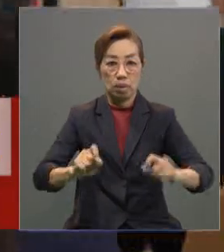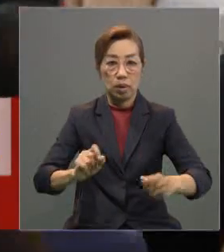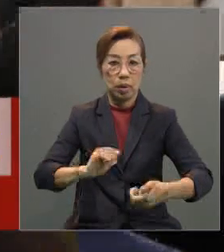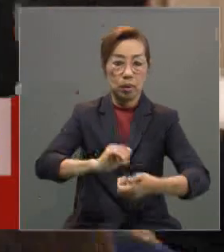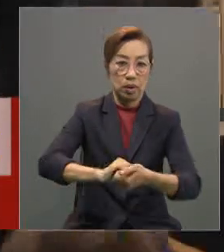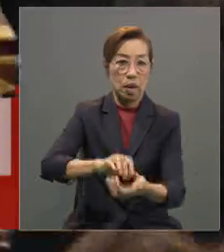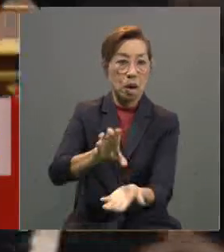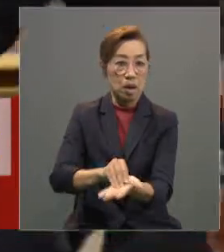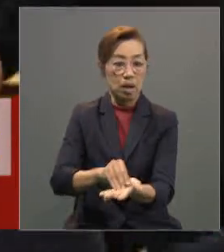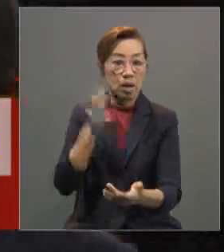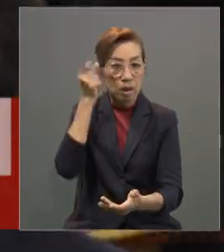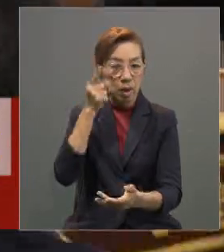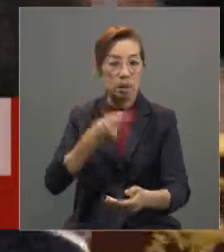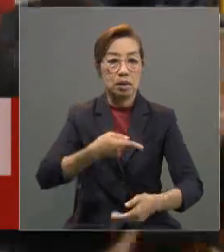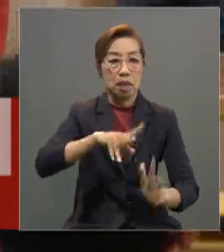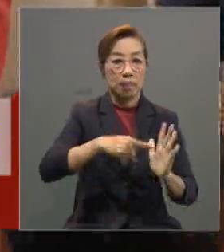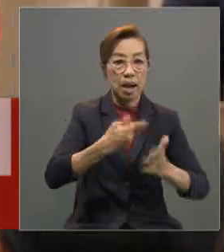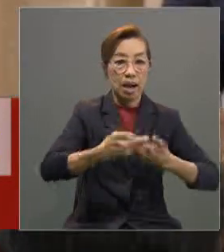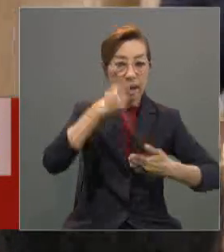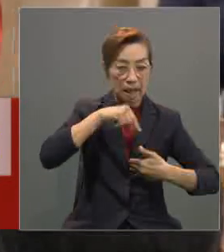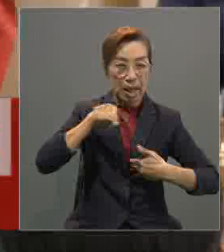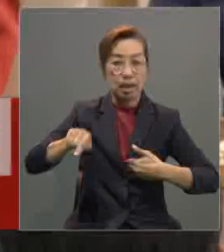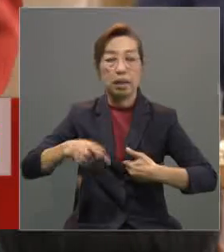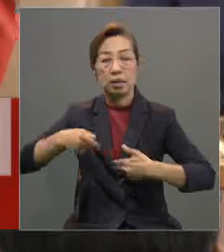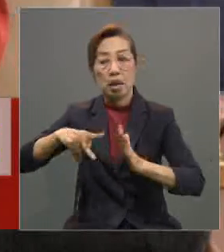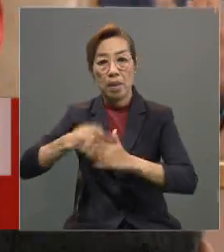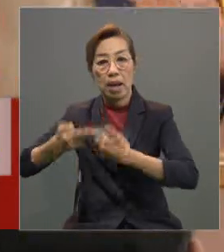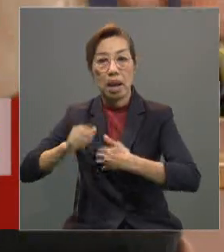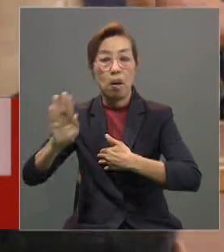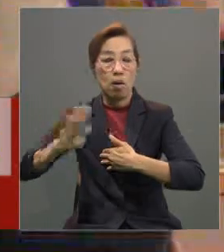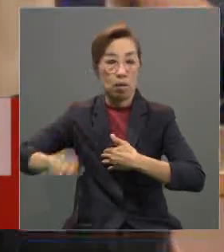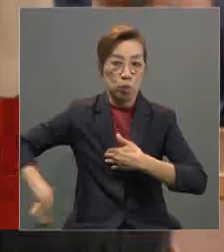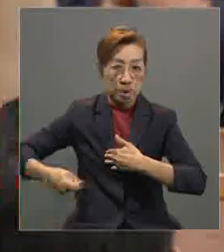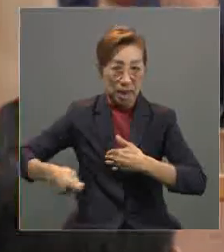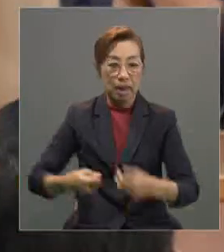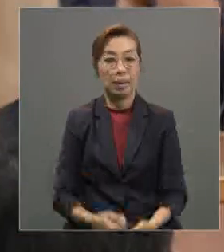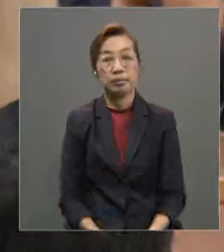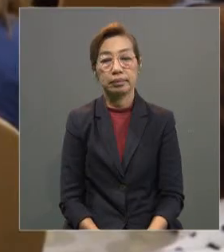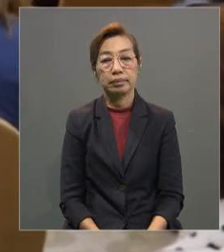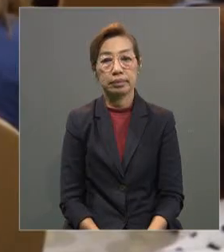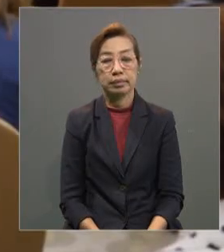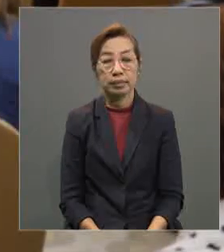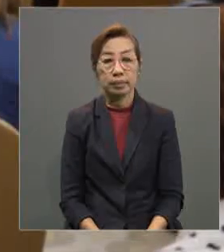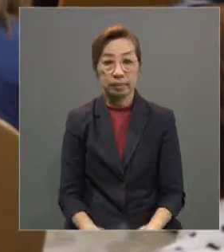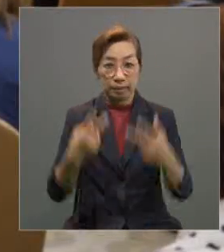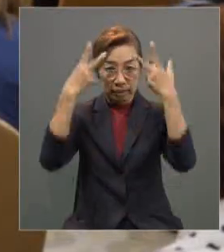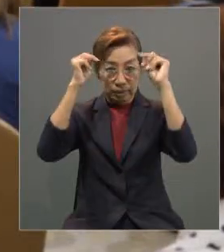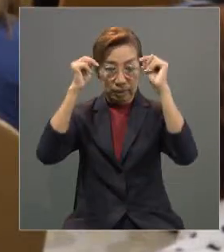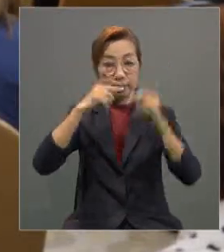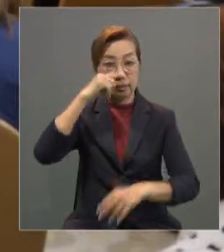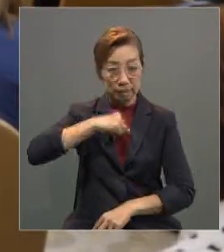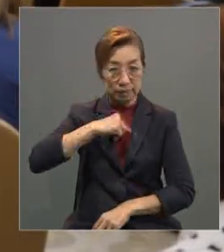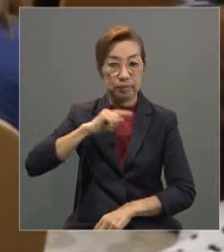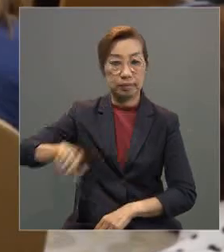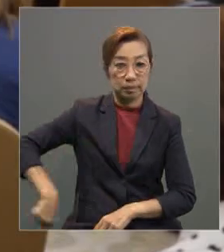ระหว่างสภาหอการค้าแห่งประเทศไทยและหอการค้ากัมพูชาครับหลังจากนั้นนายกรัฐมนตรีไทยและกัมพูชาได้ร่วมการ